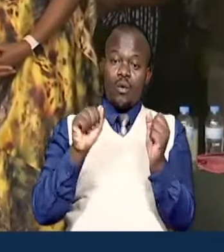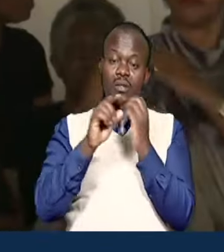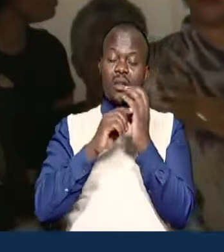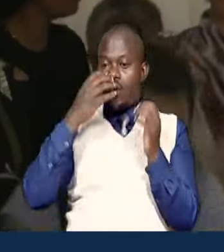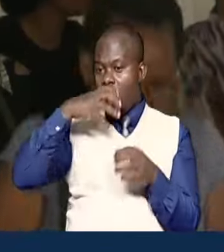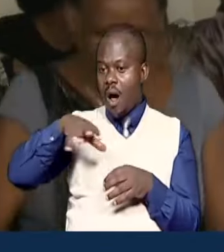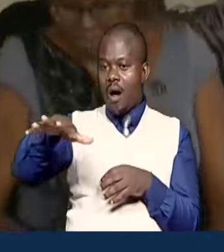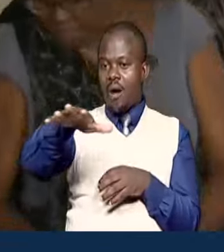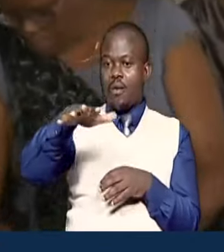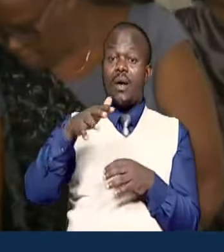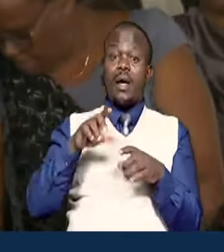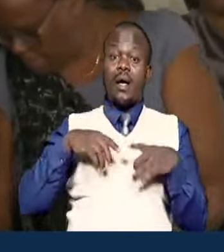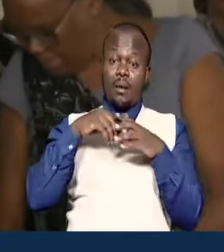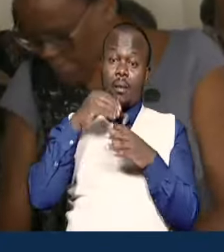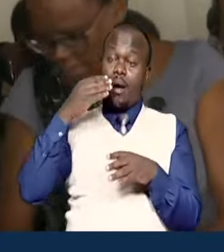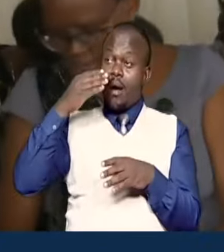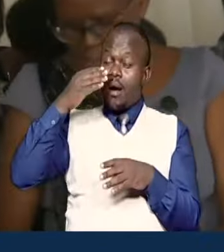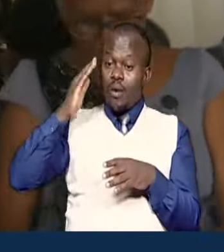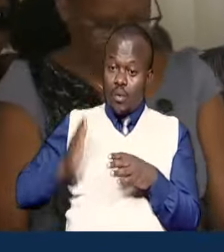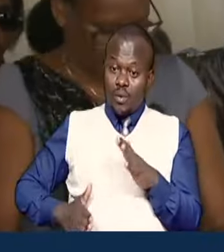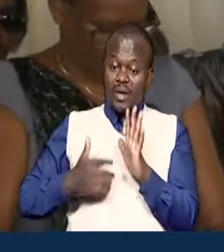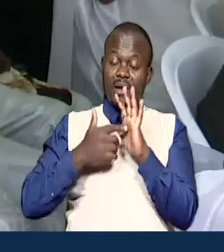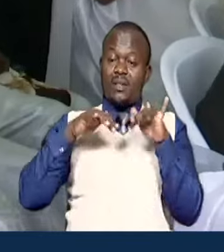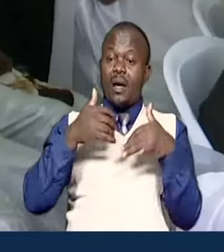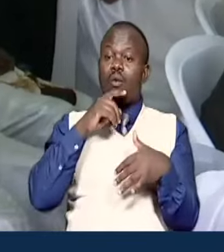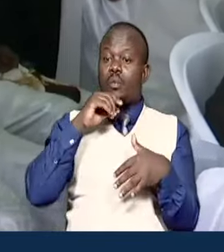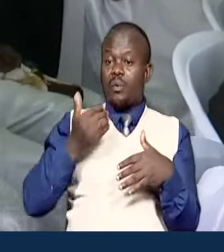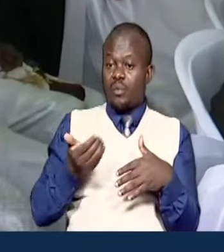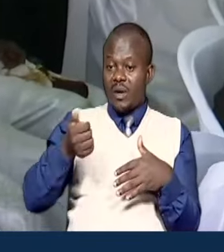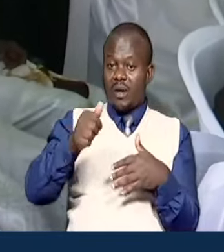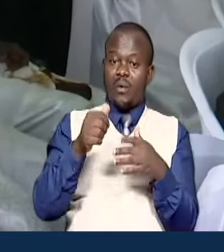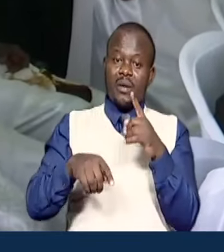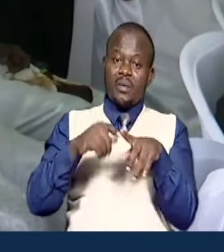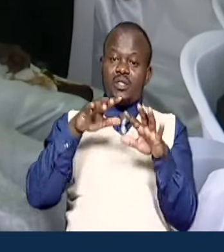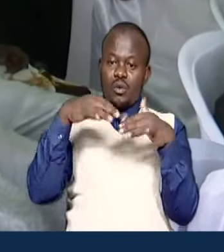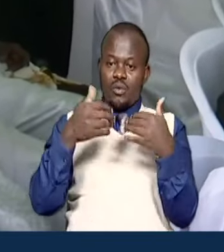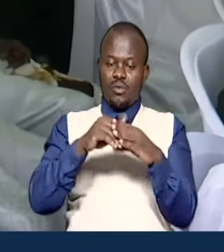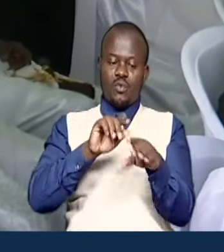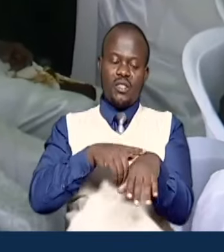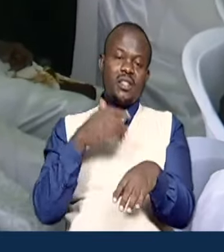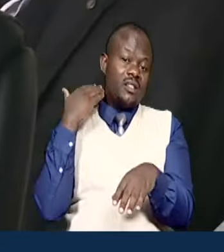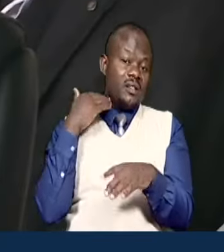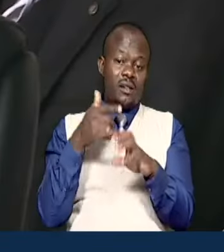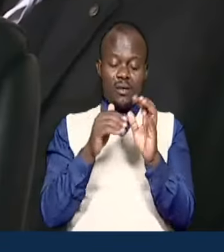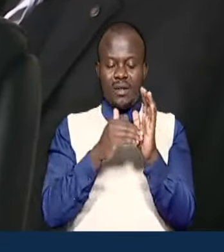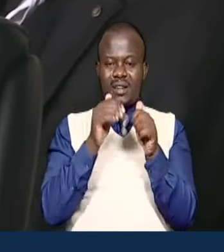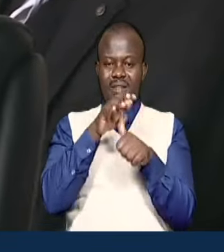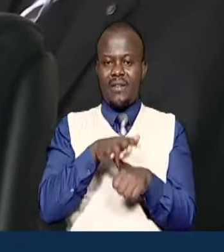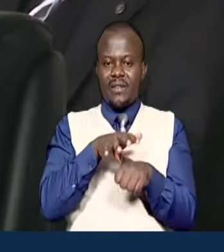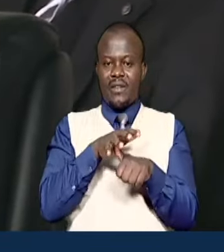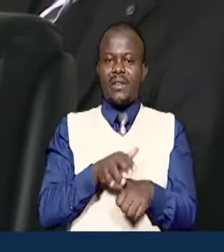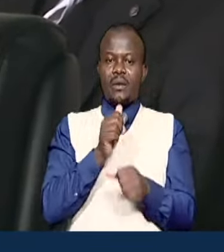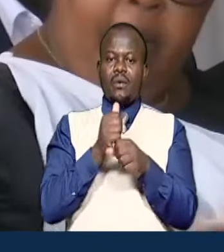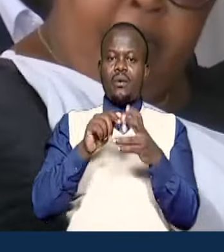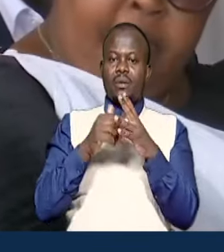mu rugo rw'impinganzima rwa Huye, yagarutse ku buryo umugabo n'umwana we bishwe mu gihe cya Jenoside ndetse anagaragaza itotezwa bakorerwaga kuva na